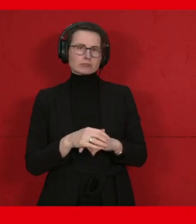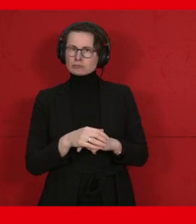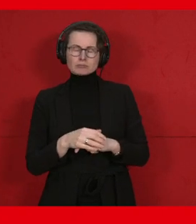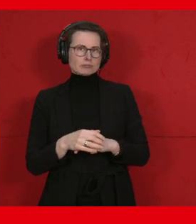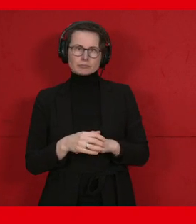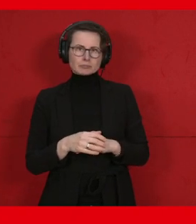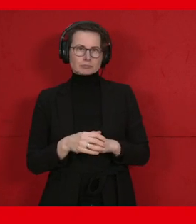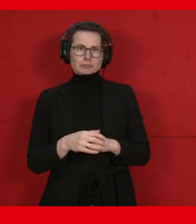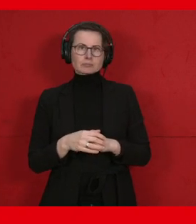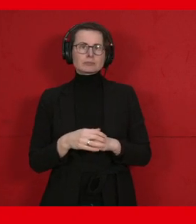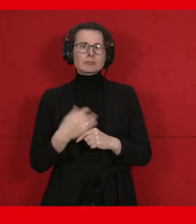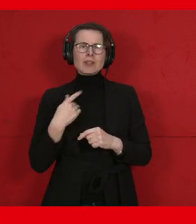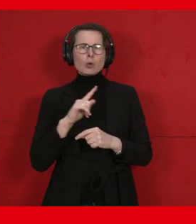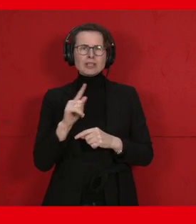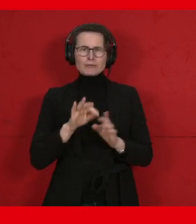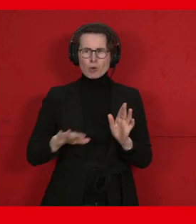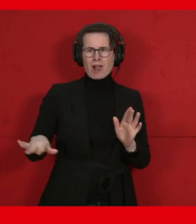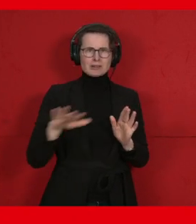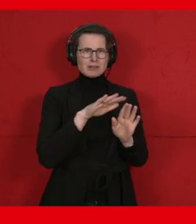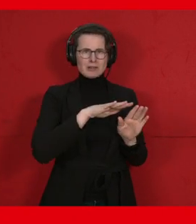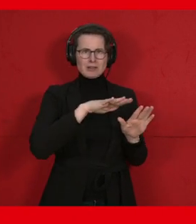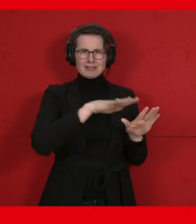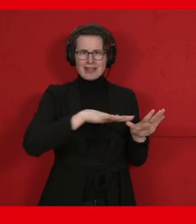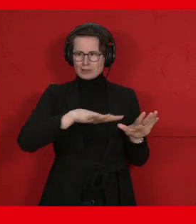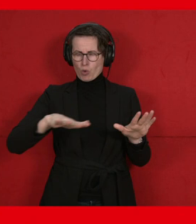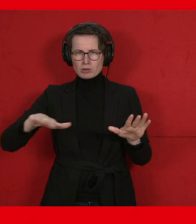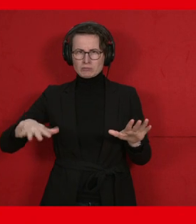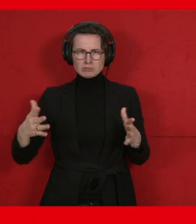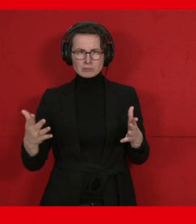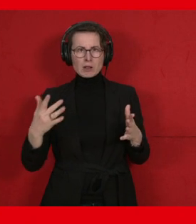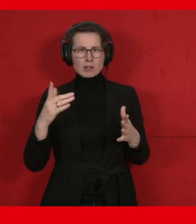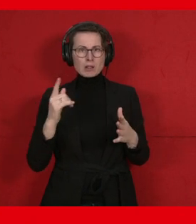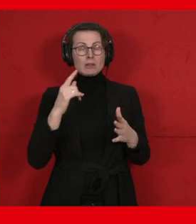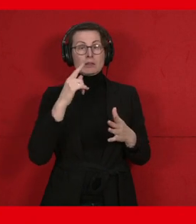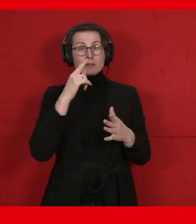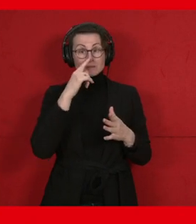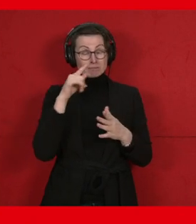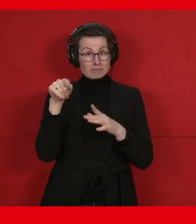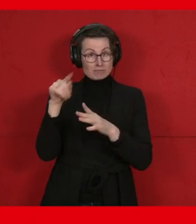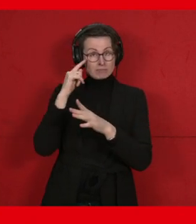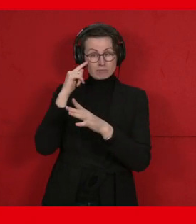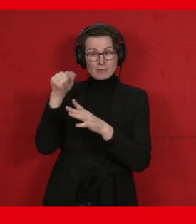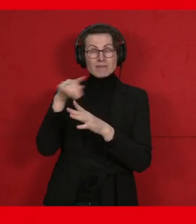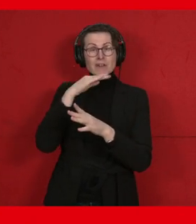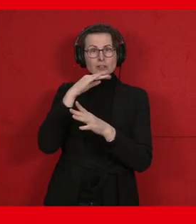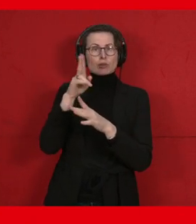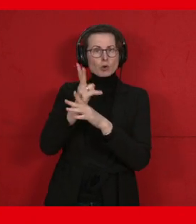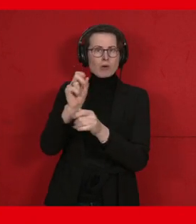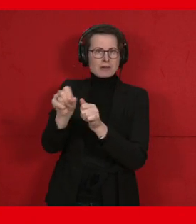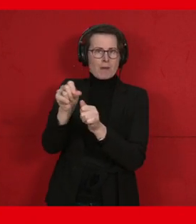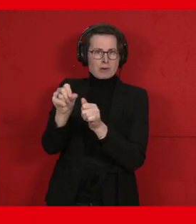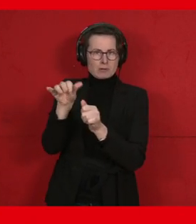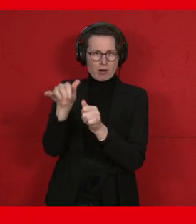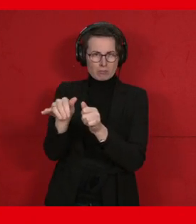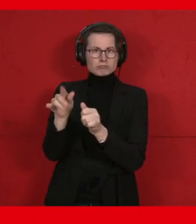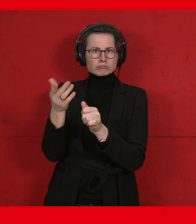Und zwar auch überhaupt nicht in allen Sektoren. Ich glaube, wir müssen da gerade so lange, wie der Wasserstoff ein ganz, ganz knappes Gut ist, müssen